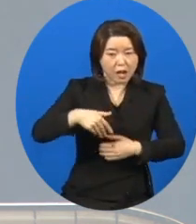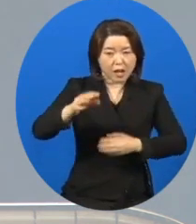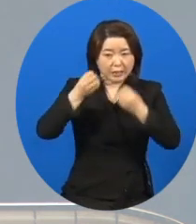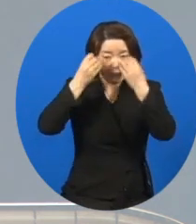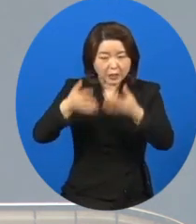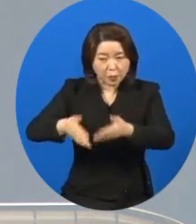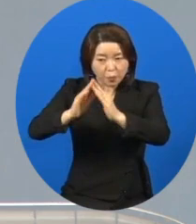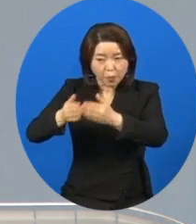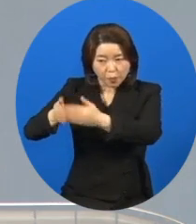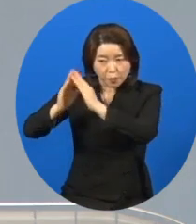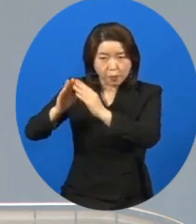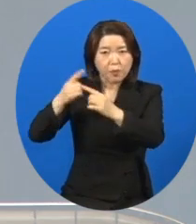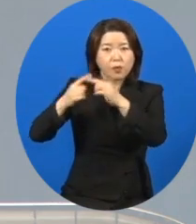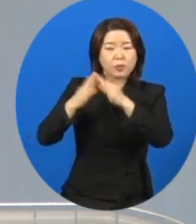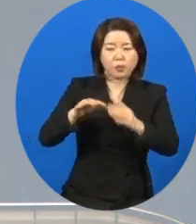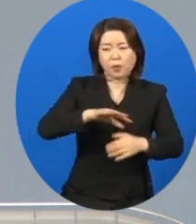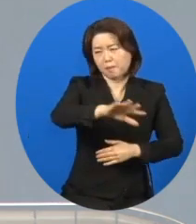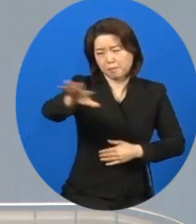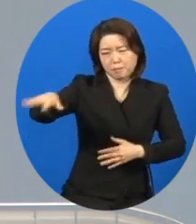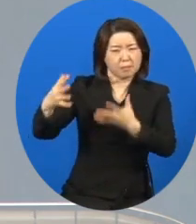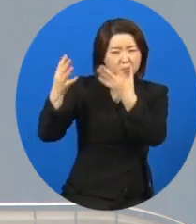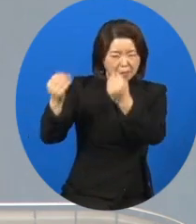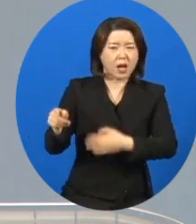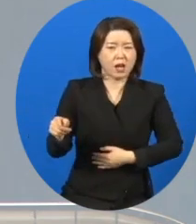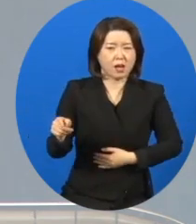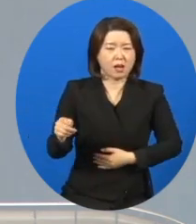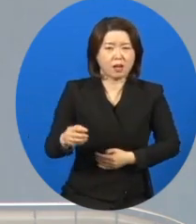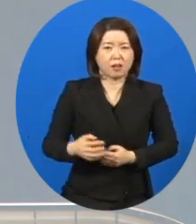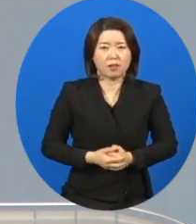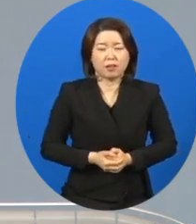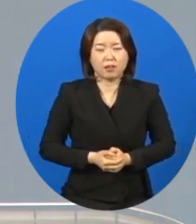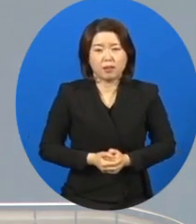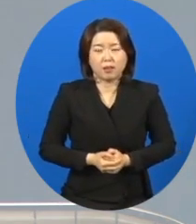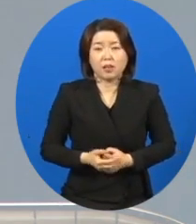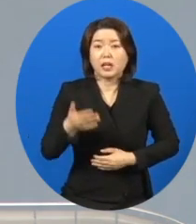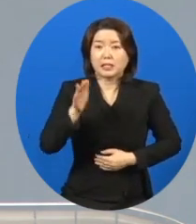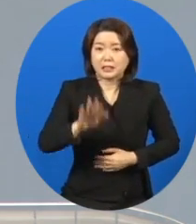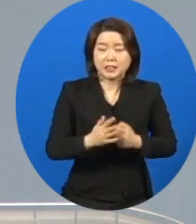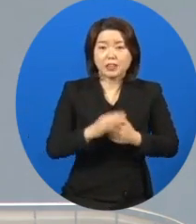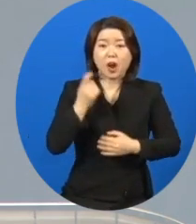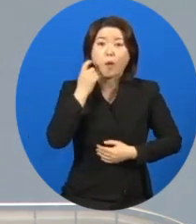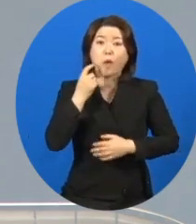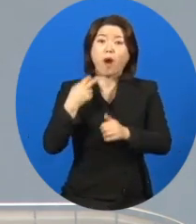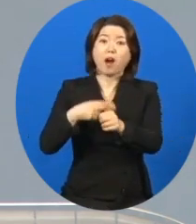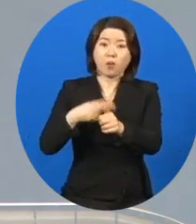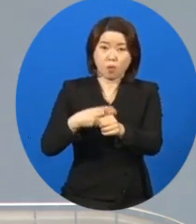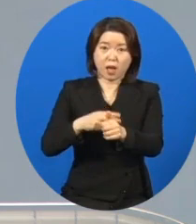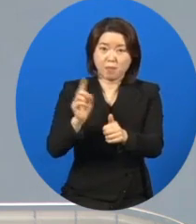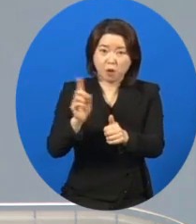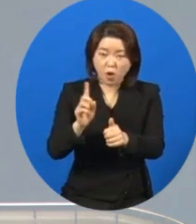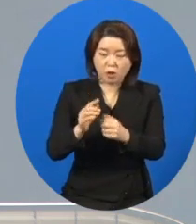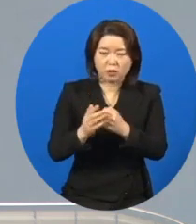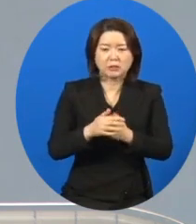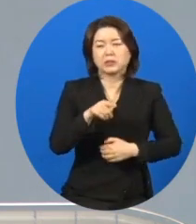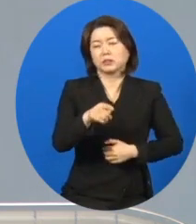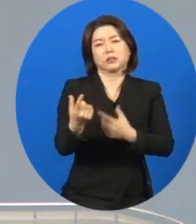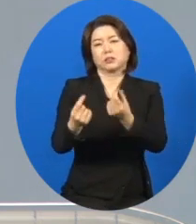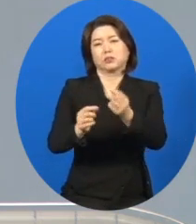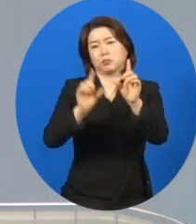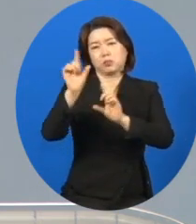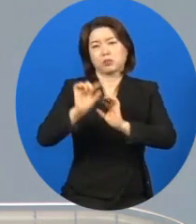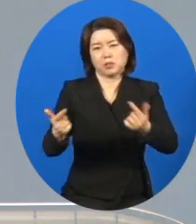될 교회들이 너무나 많았어요. 그런데 거짓 교사들은 그렇지가